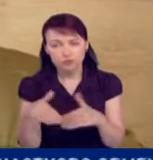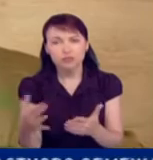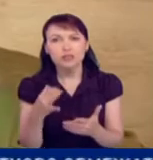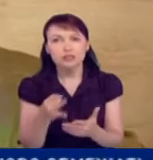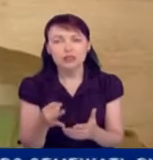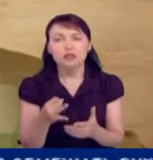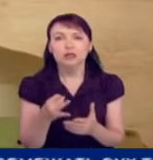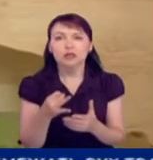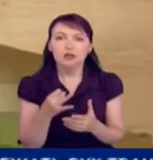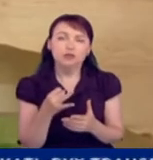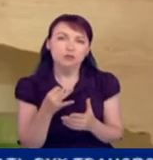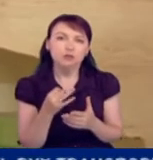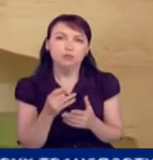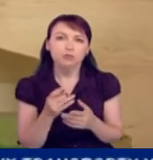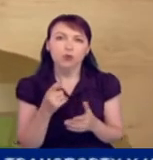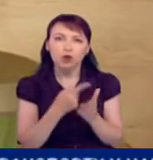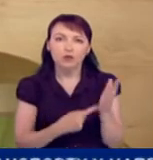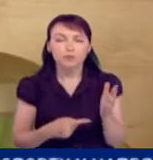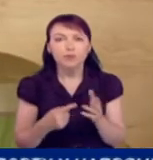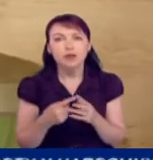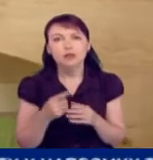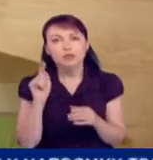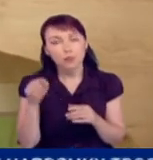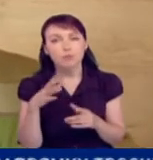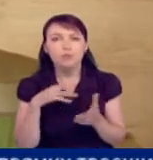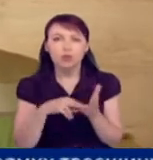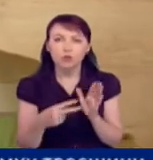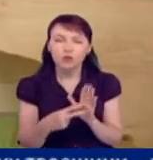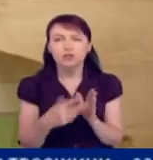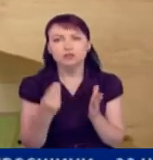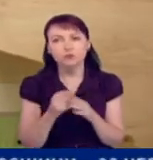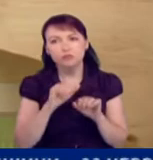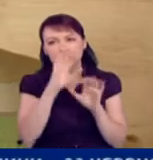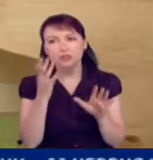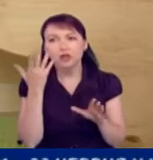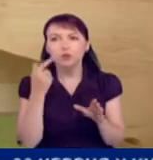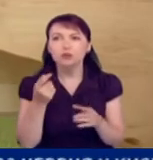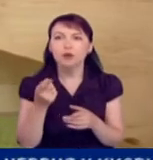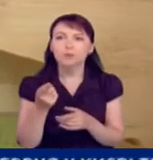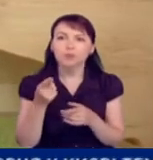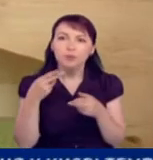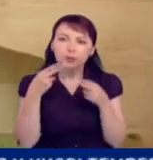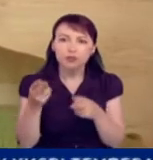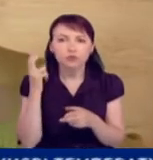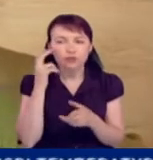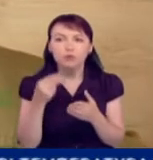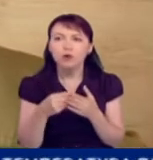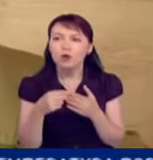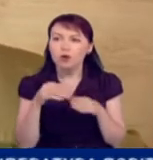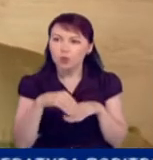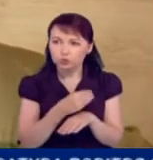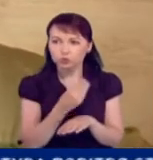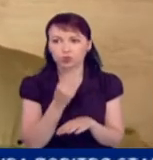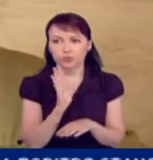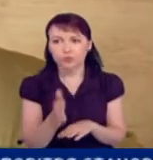лікарні, між операціями, ми планували своє весілля. Коли я приїду в Київ і одружимось. Між одруженням